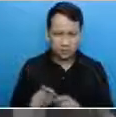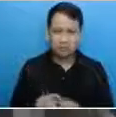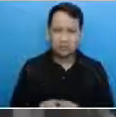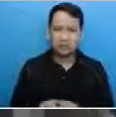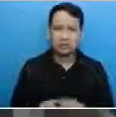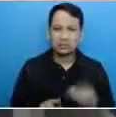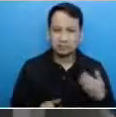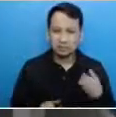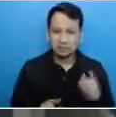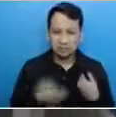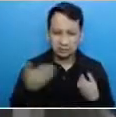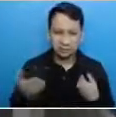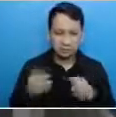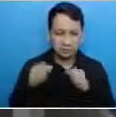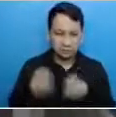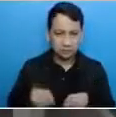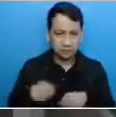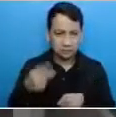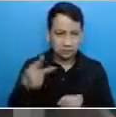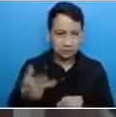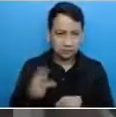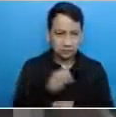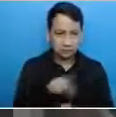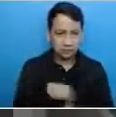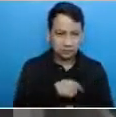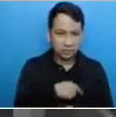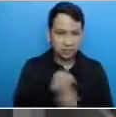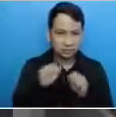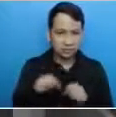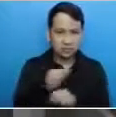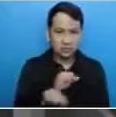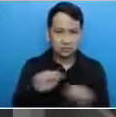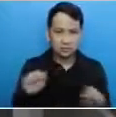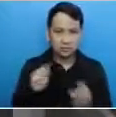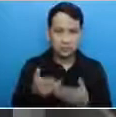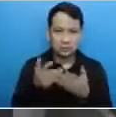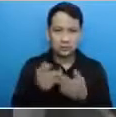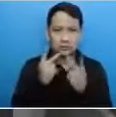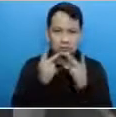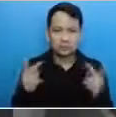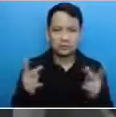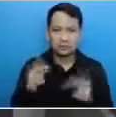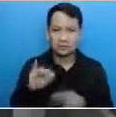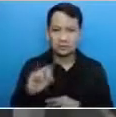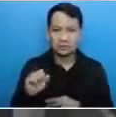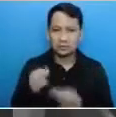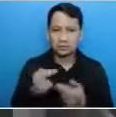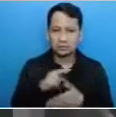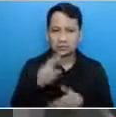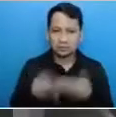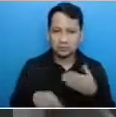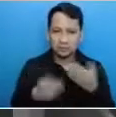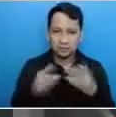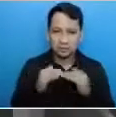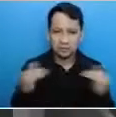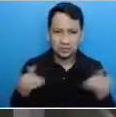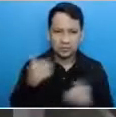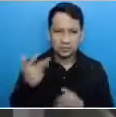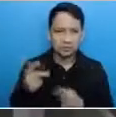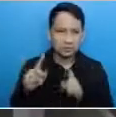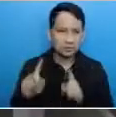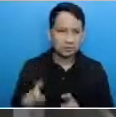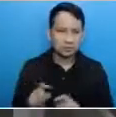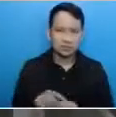Sabi nga nila, kahit anong seksualidad, walang pinipili pong pag-ibig. Hindi mo alam kung paano mo siya nagustuhan, pero minahal mo siya sa